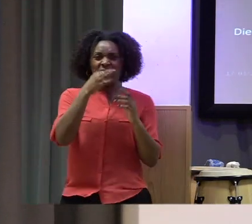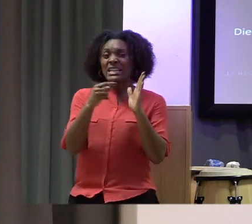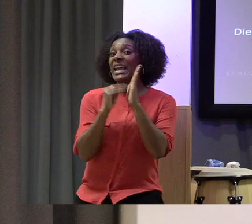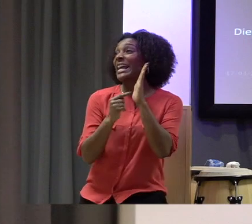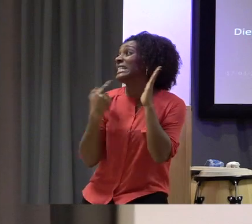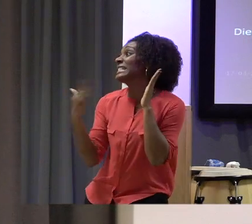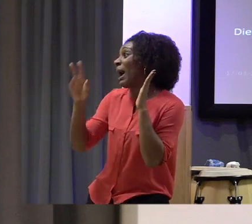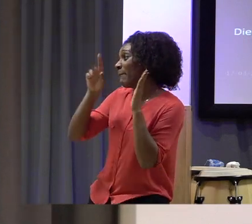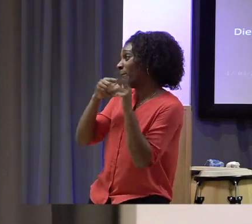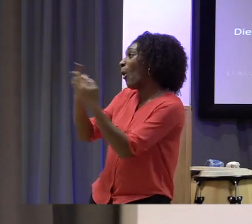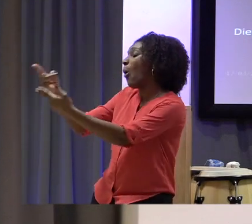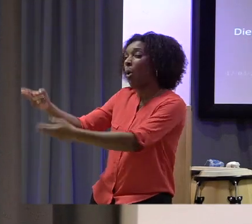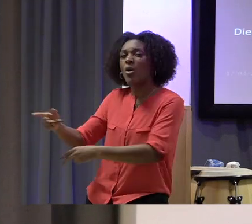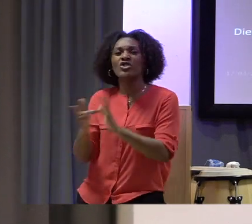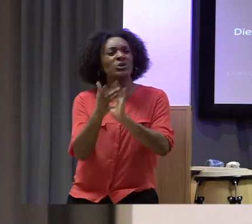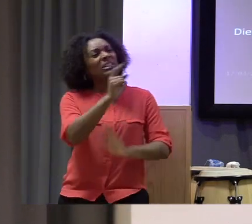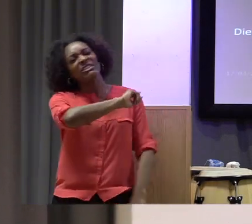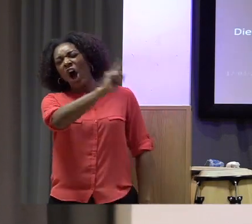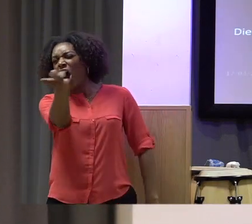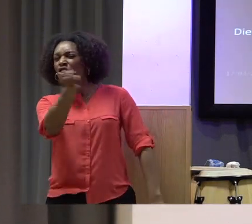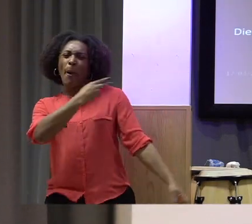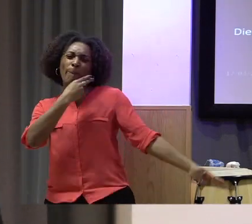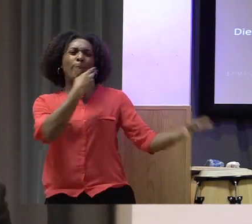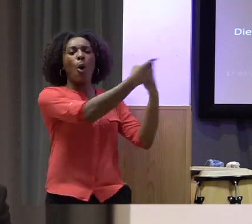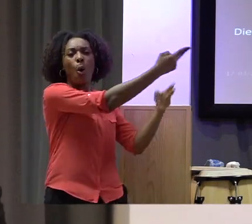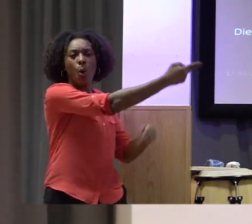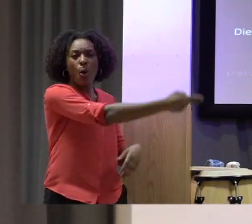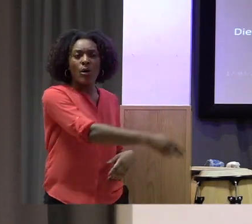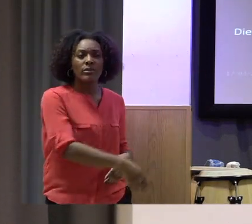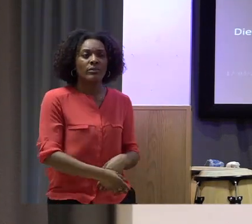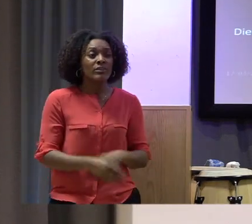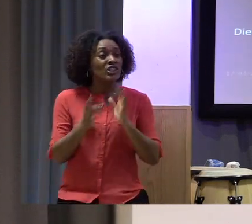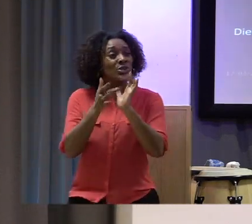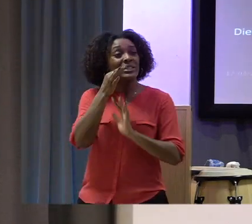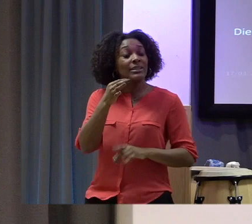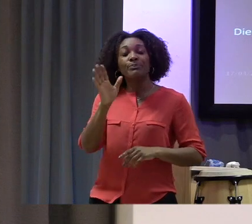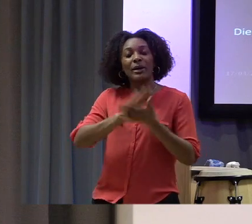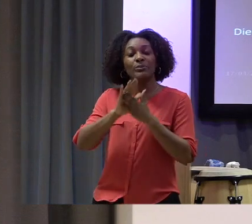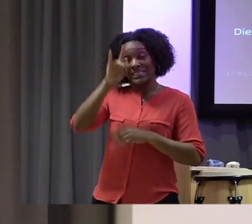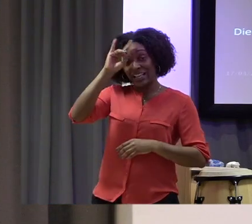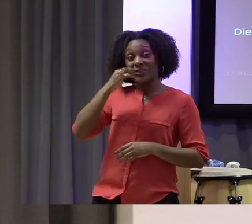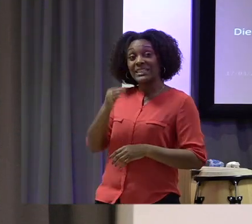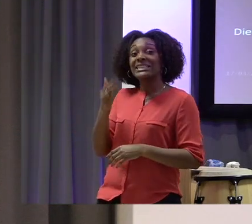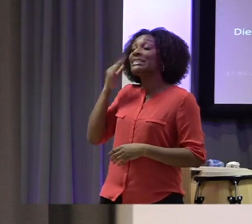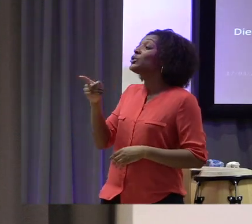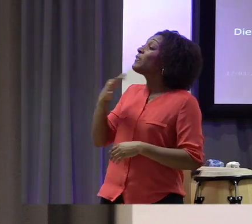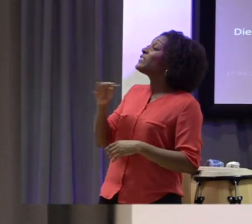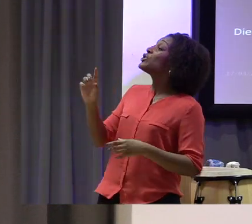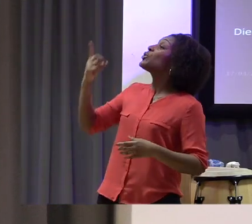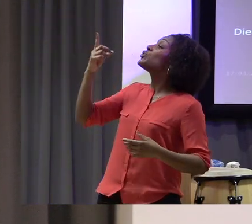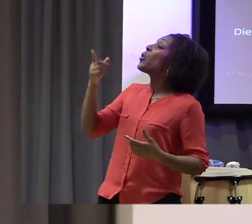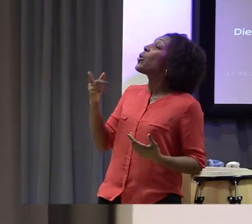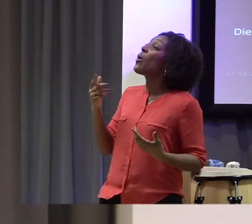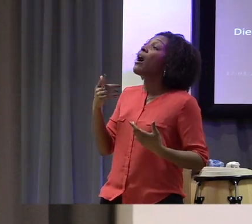faire fuir le diable. Le diable disait, si tu es fils de Dieu, qu'est-ce que Jésus dit? Il